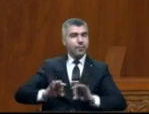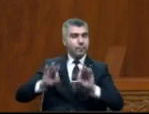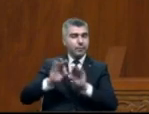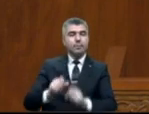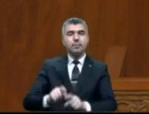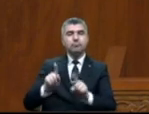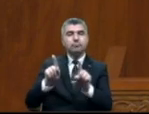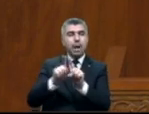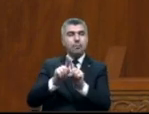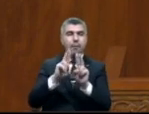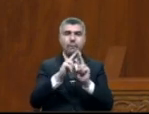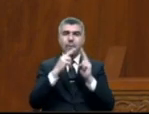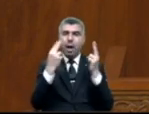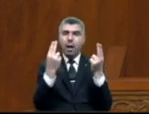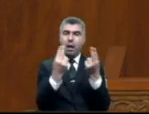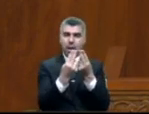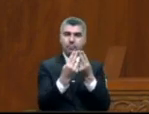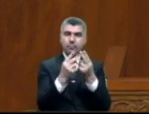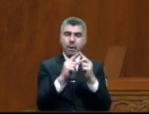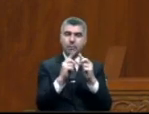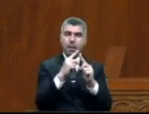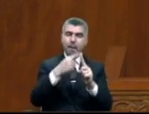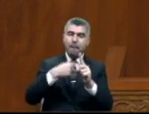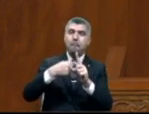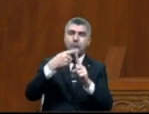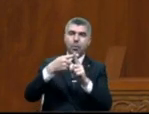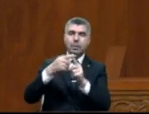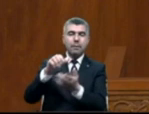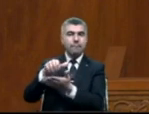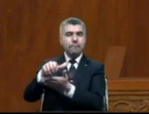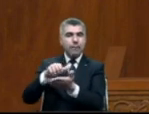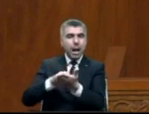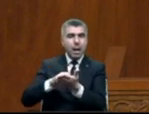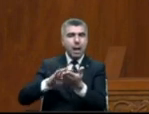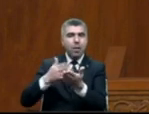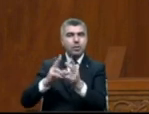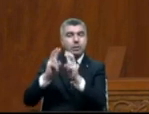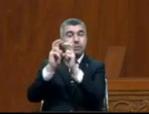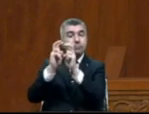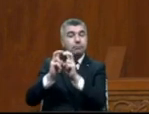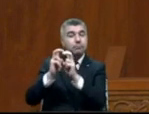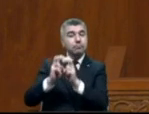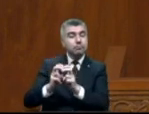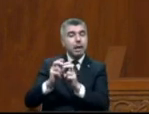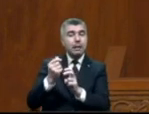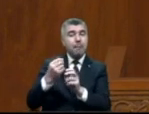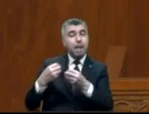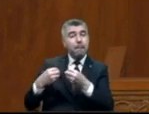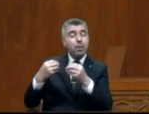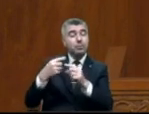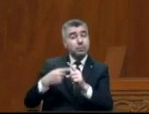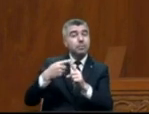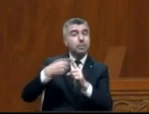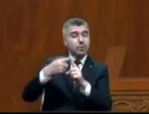السياق العالمي اللي كيعرف ارتفاع أسعار المواد الفلاحية والغذائية والطاقة والمعادن. والحمد لله على